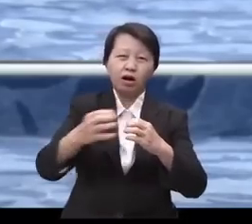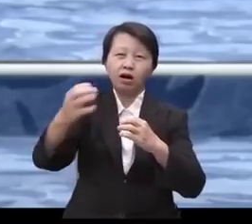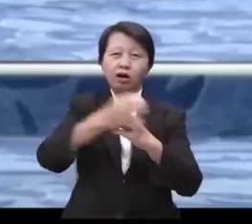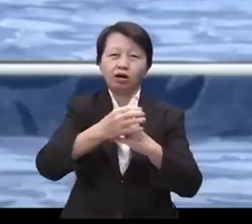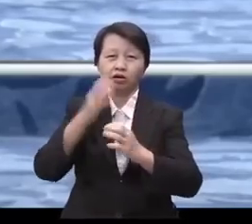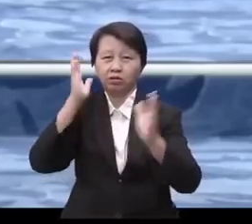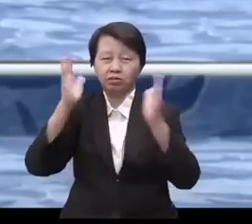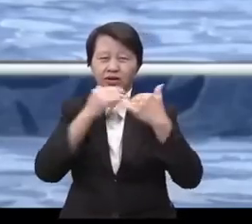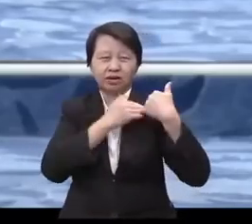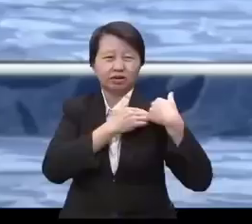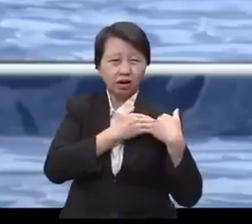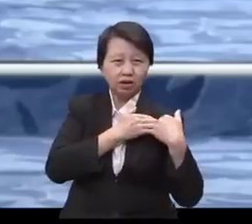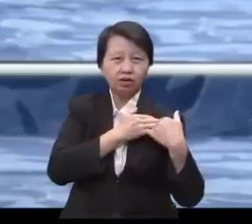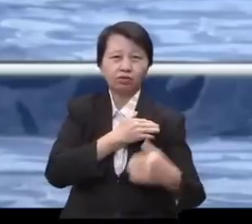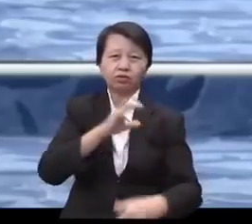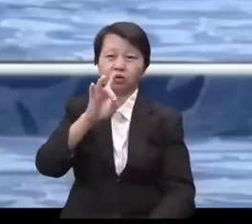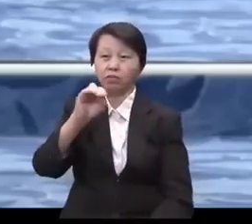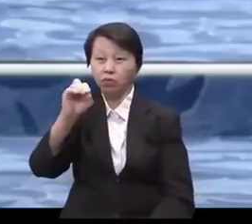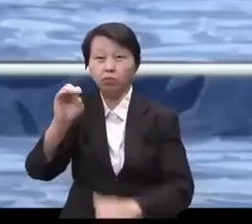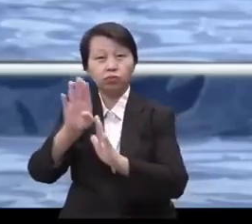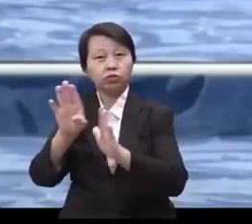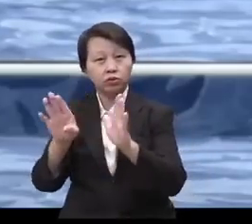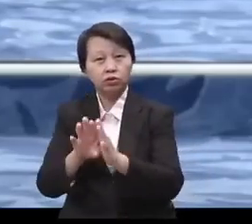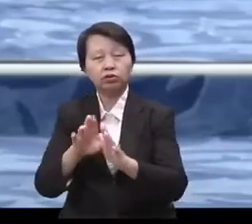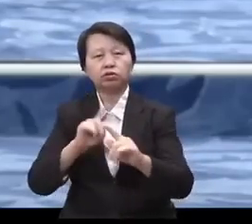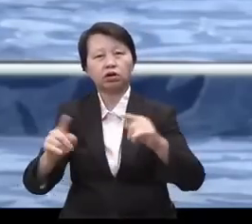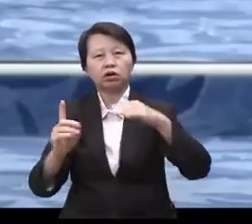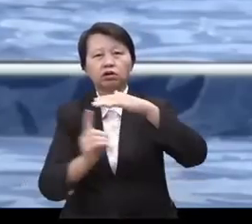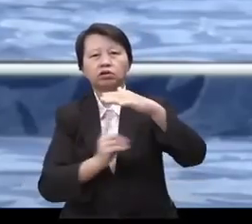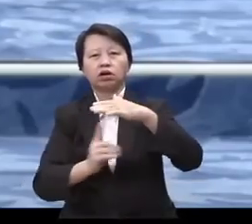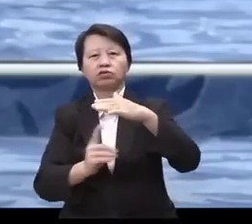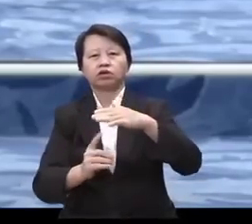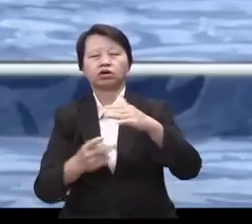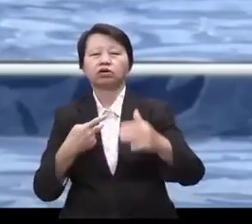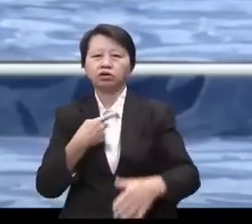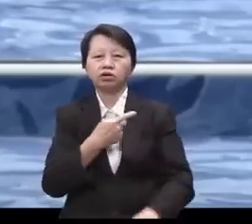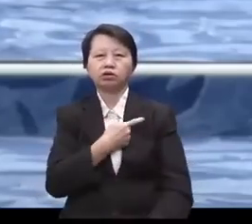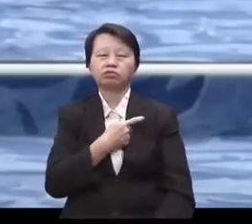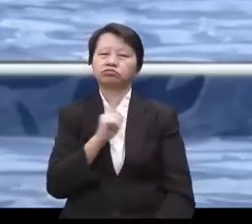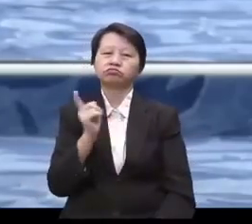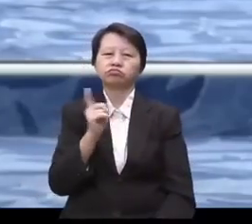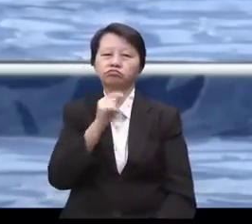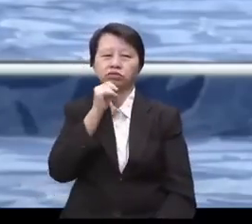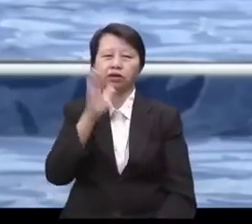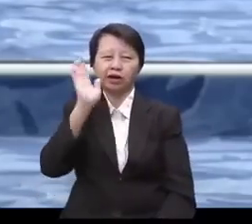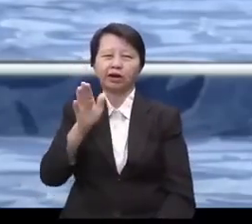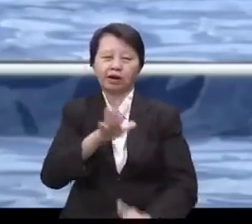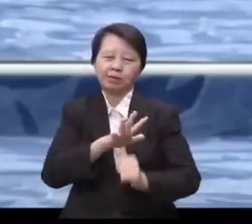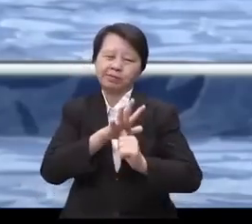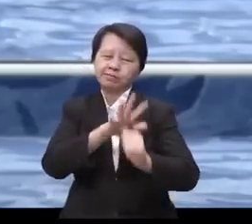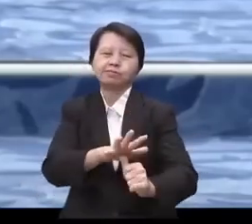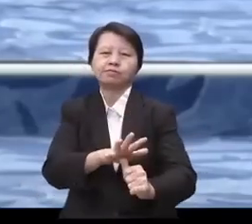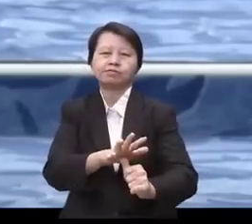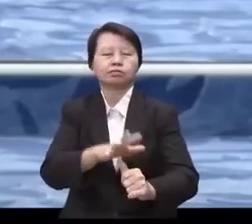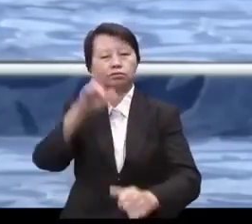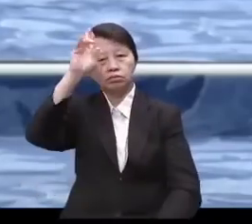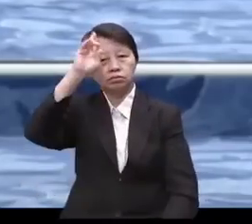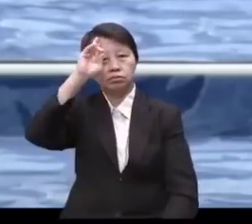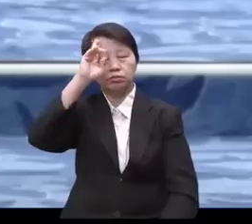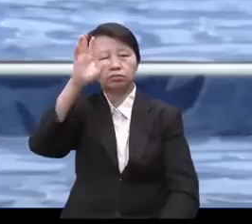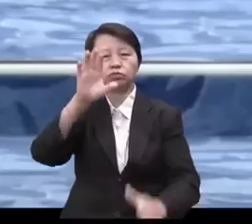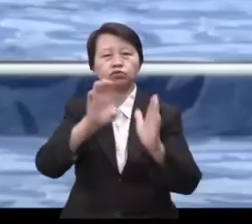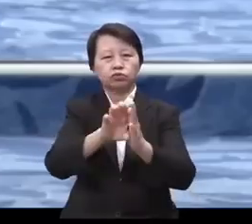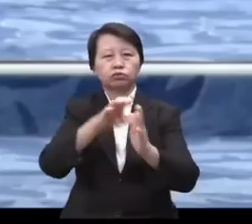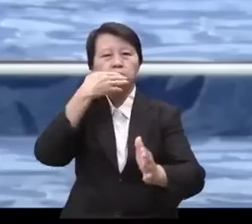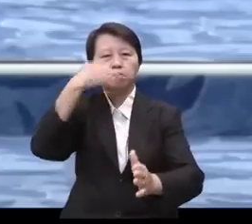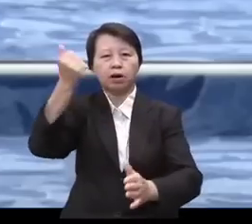negara. Tetapi dasar kita tidak akan menekankan. Maknanya seperti mana contoh